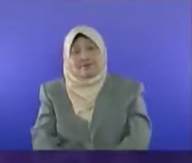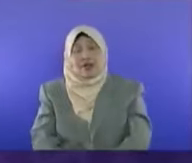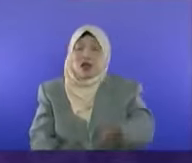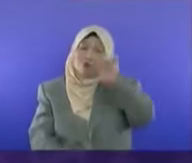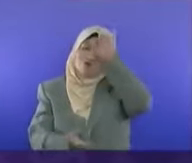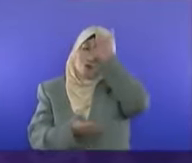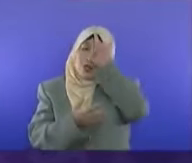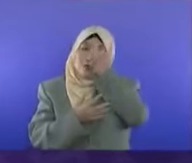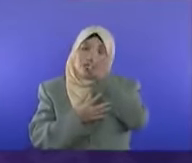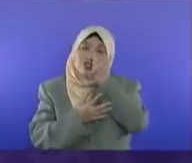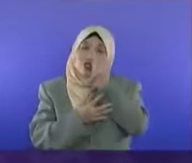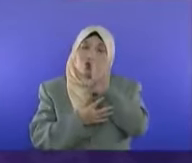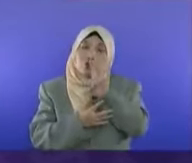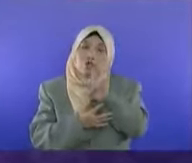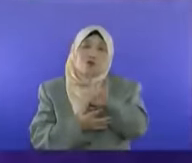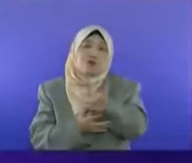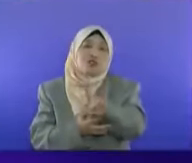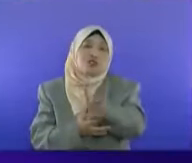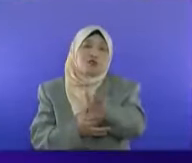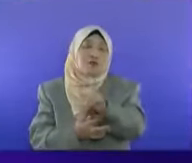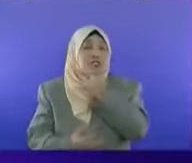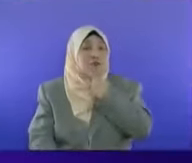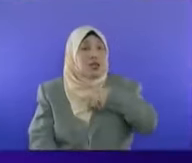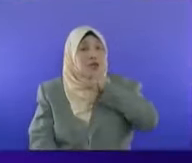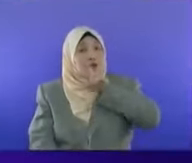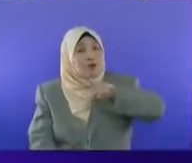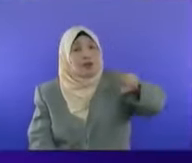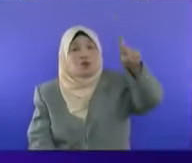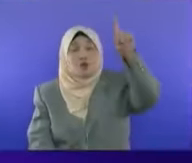أعوذ بالله من الشيطان الرجيم. بسم الله الرحمن الرحيم.